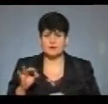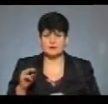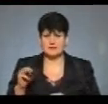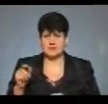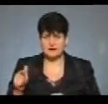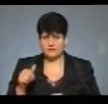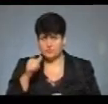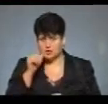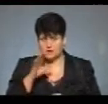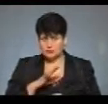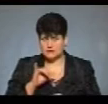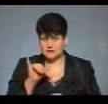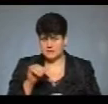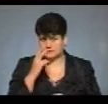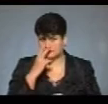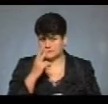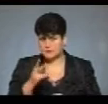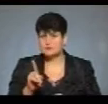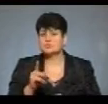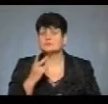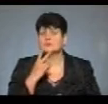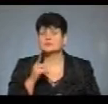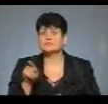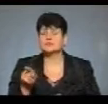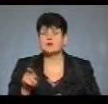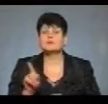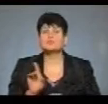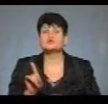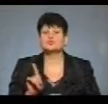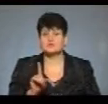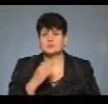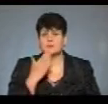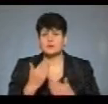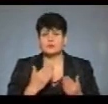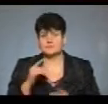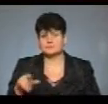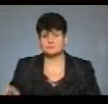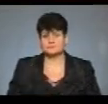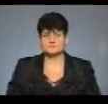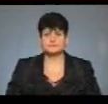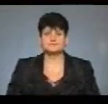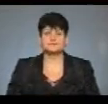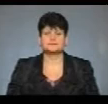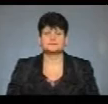колеги вчора побували там. Давайте подивимося, що побачили вони і про що запитували виборців.